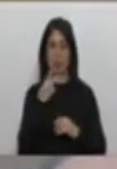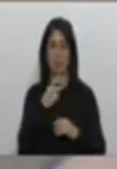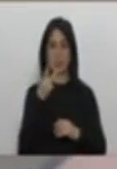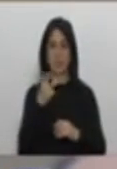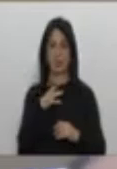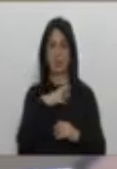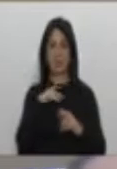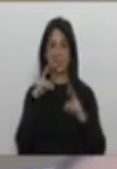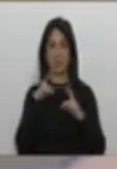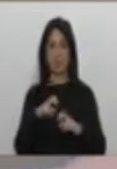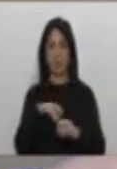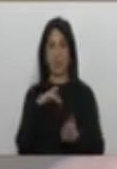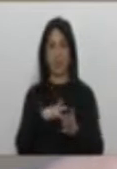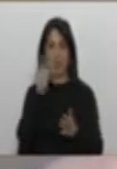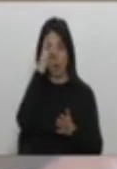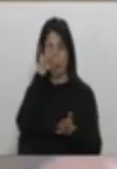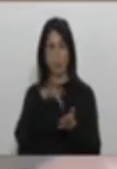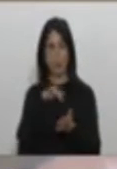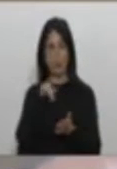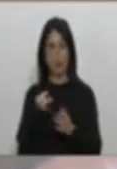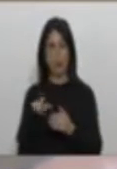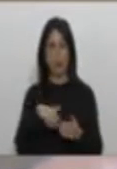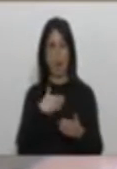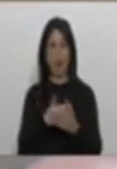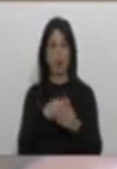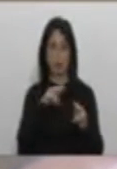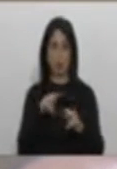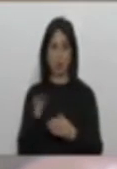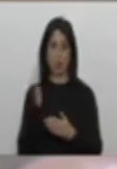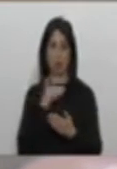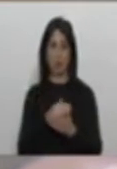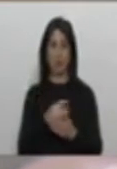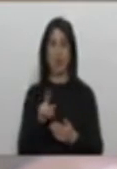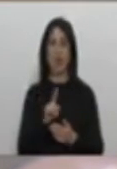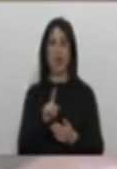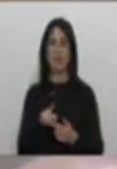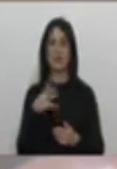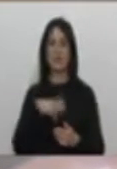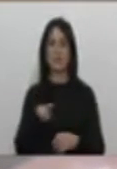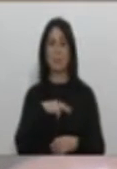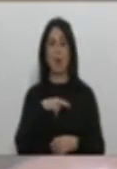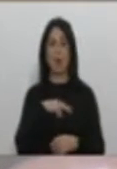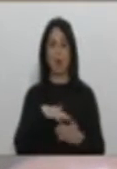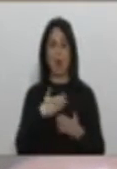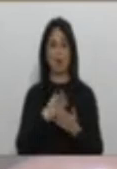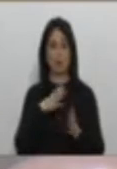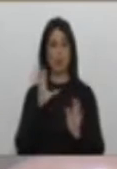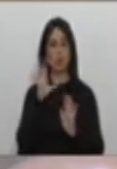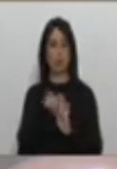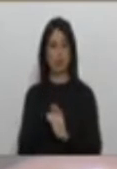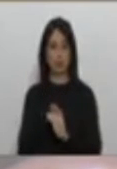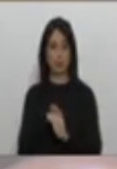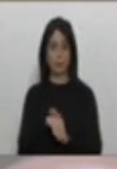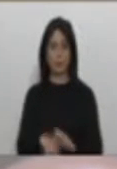იქნა შემოწმებული ქალაქ რუსთავში. Ამ აქტიური მონიტორინგის შედეგად, რომელშიც საქართველოს პარლამენტიც აქტიურად იყო